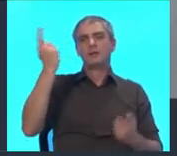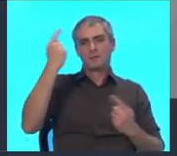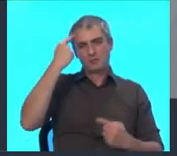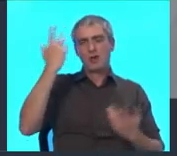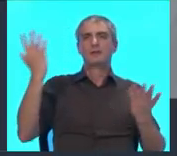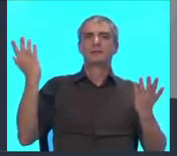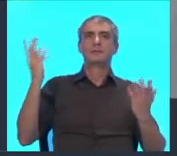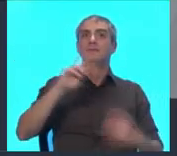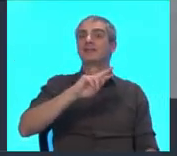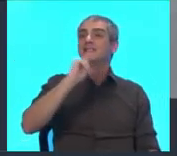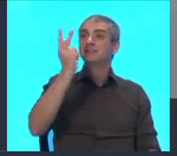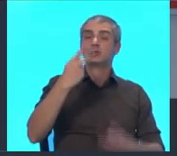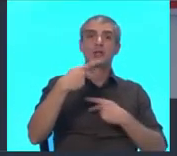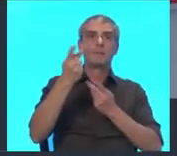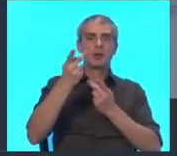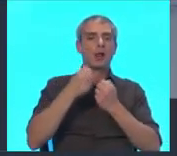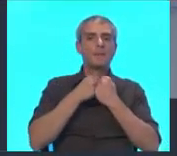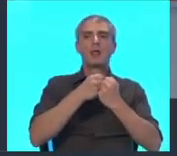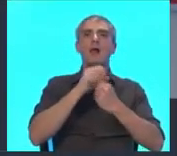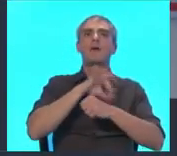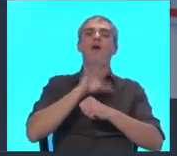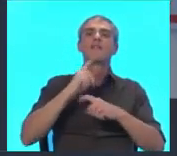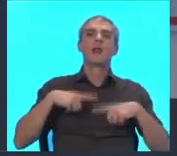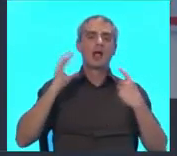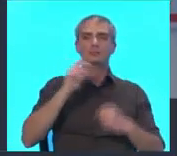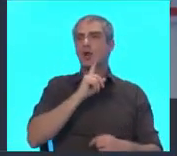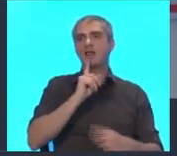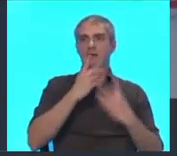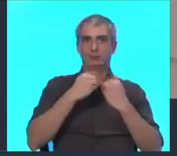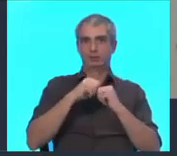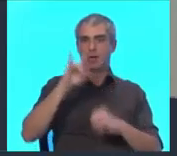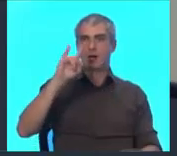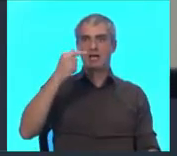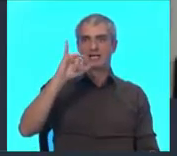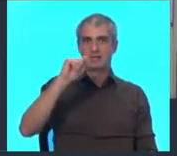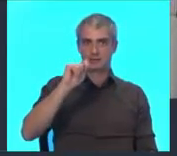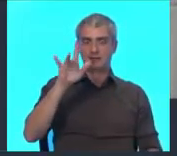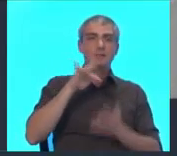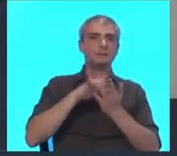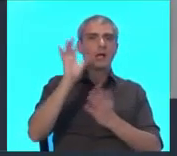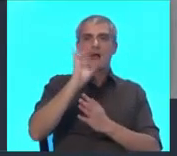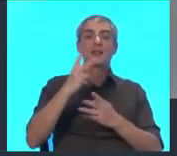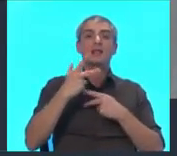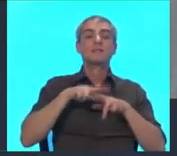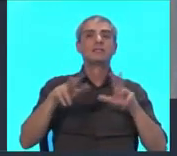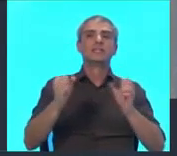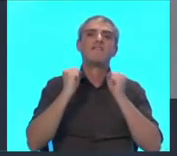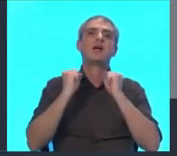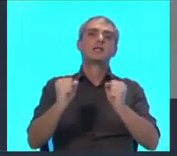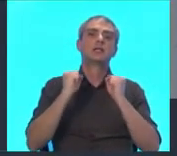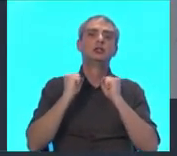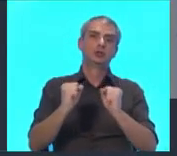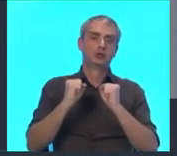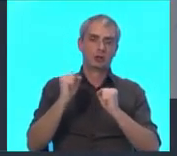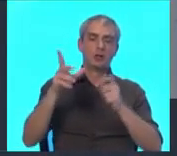בצד השני של בית החולים נלחמים הרופאים על חייה של אם המשפחה חגית שנמצאת עדיין במצב קשה מאוד,